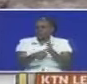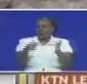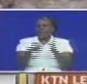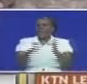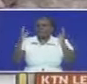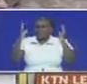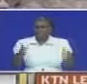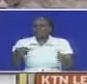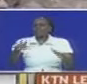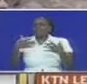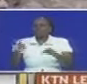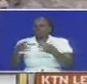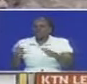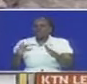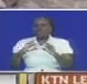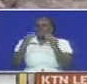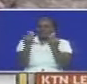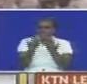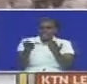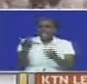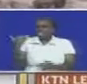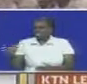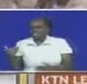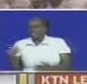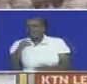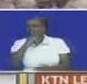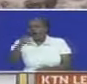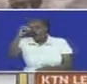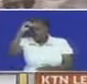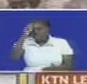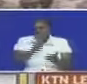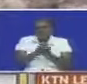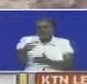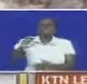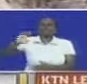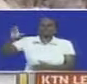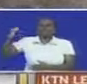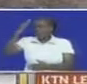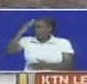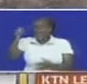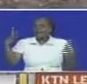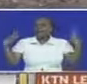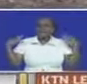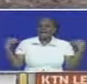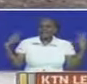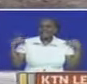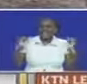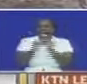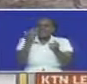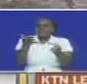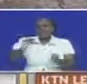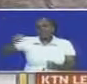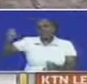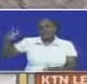ya kuwapoteza wapendwa wao, watoto kuachwa mayatima na wengine wengi kuishi na ulemavu kutokana na mazoezi yanayotekelezwa na wanajeshi wa